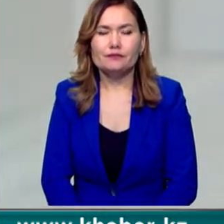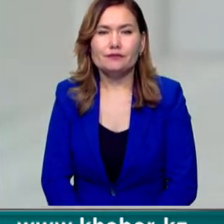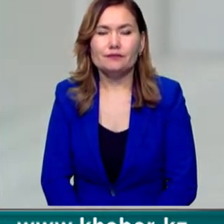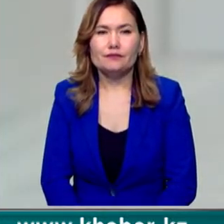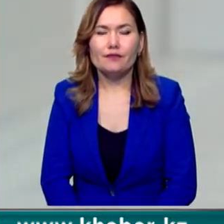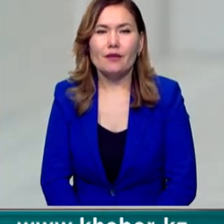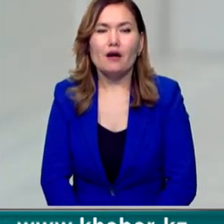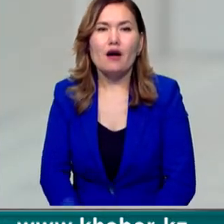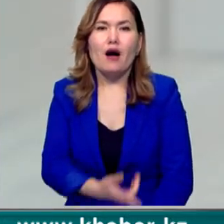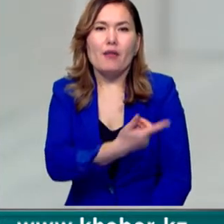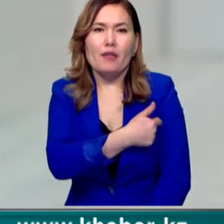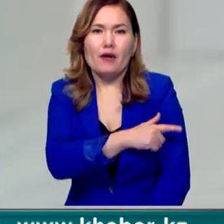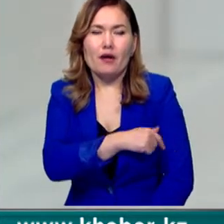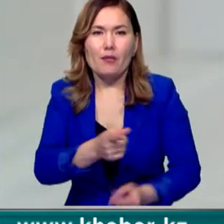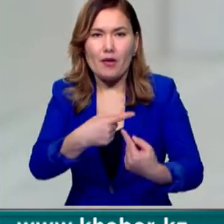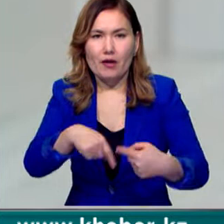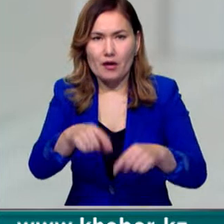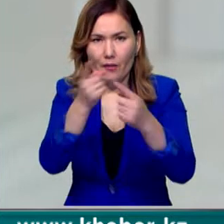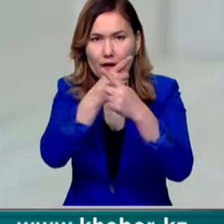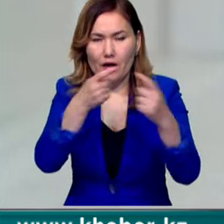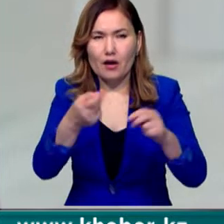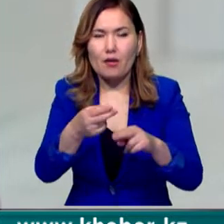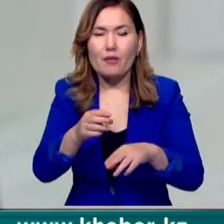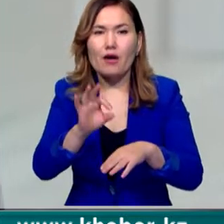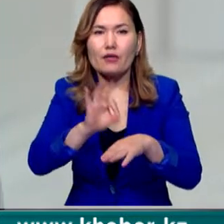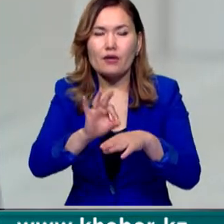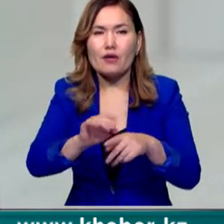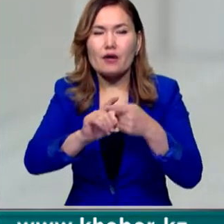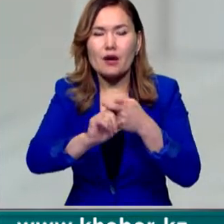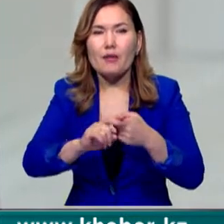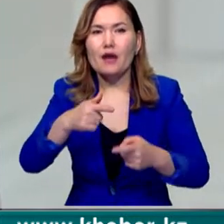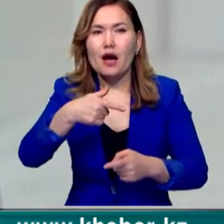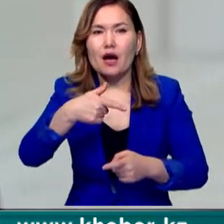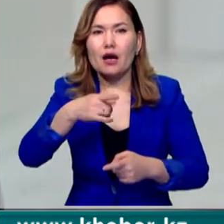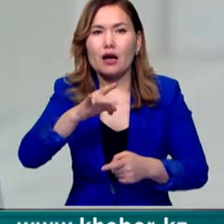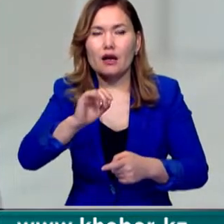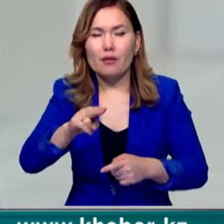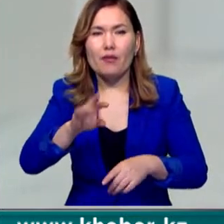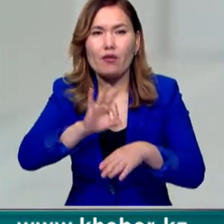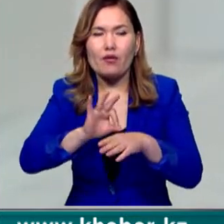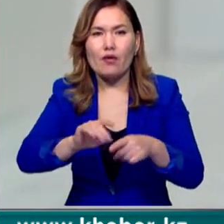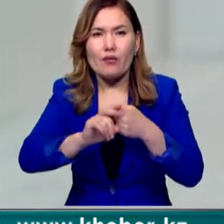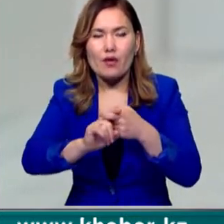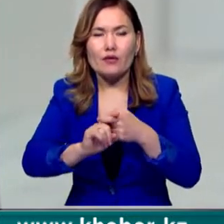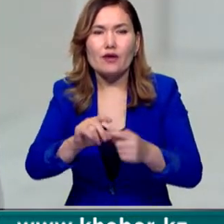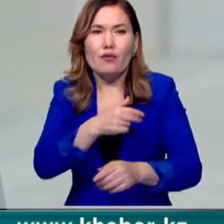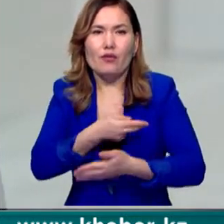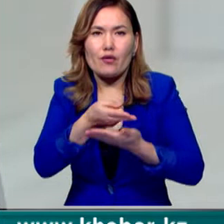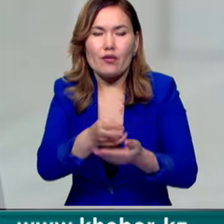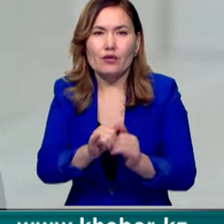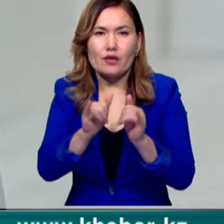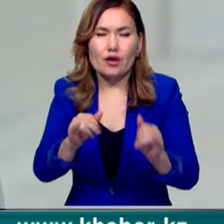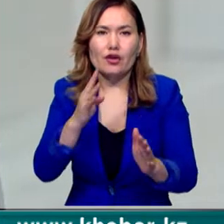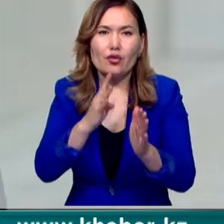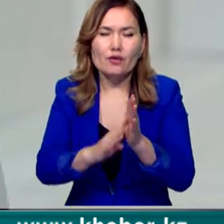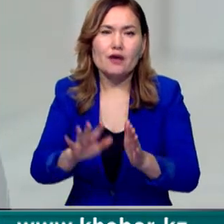маусым басталғаннан бері осы солтүстік қазақстан облысында тұмаудың 196 жағдайы тіркеліп отыр. Оның А типті айтатын болсақ 95